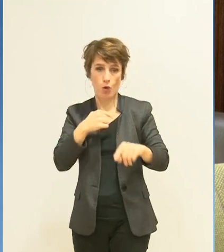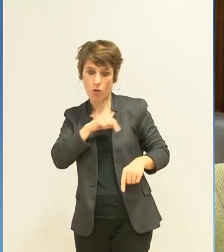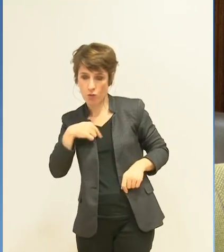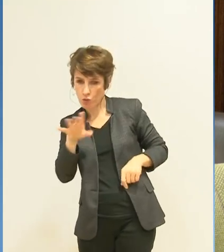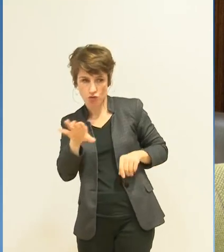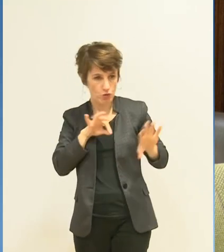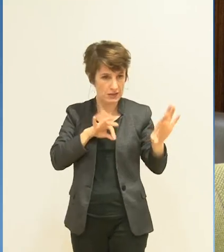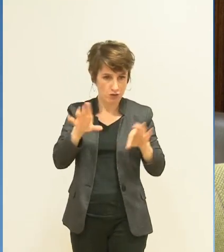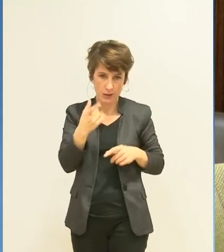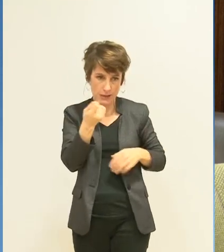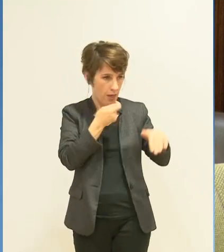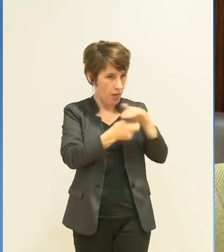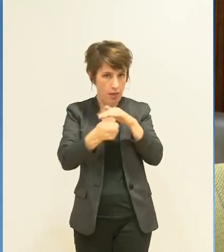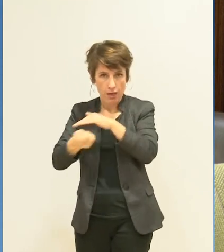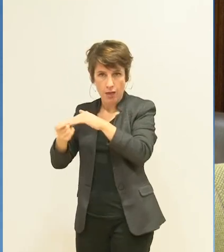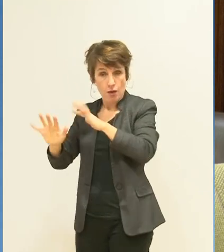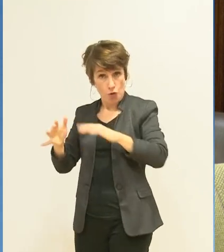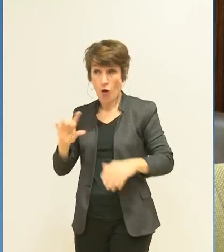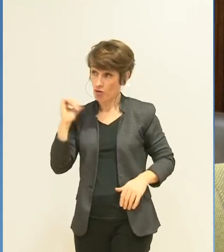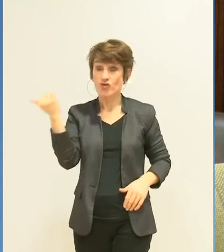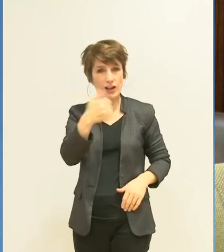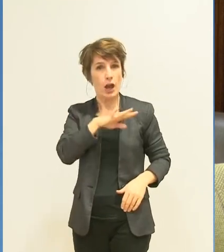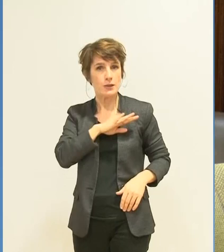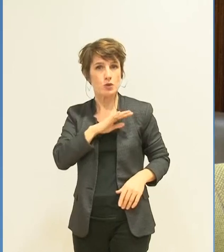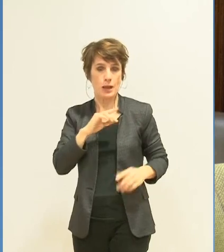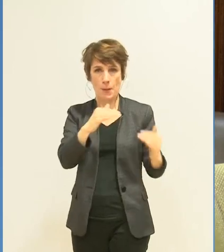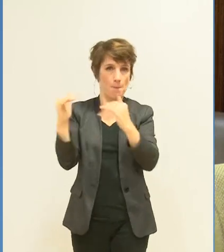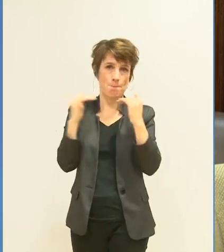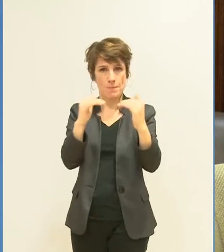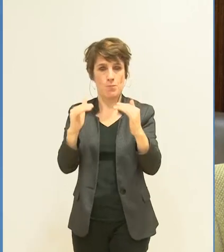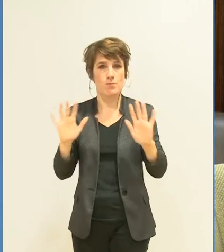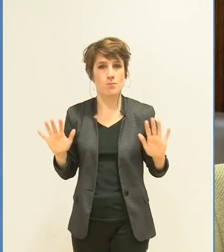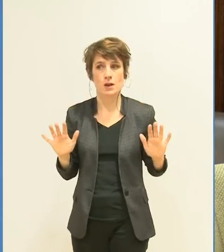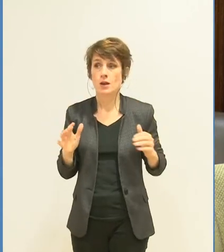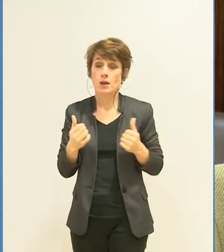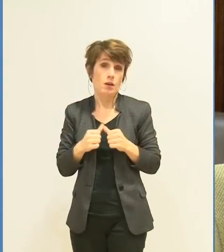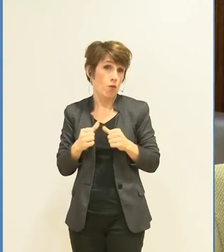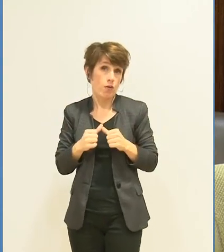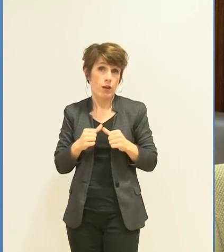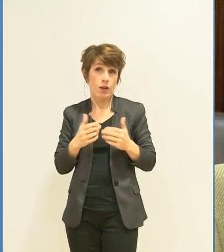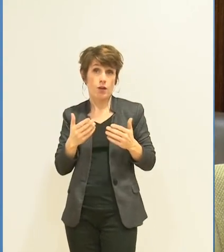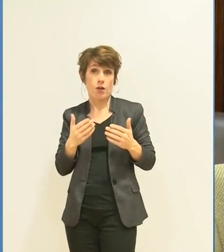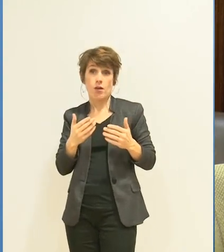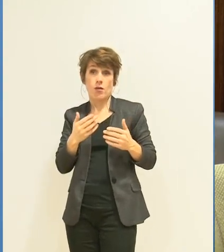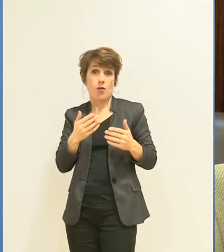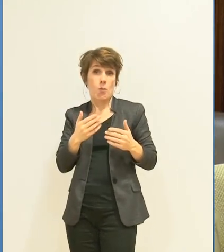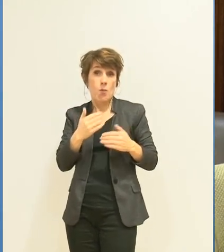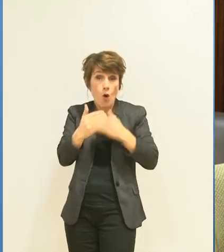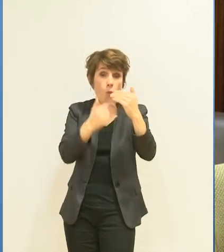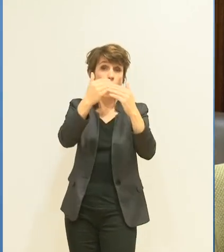c'est là une responsabilité partagée or il ne saurait y avoir de progrès économiques technologiques